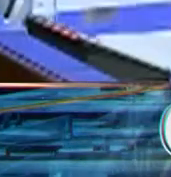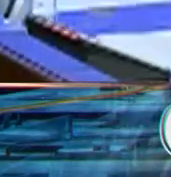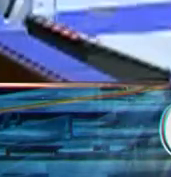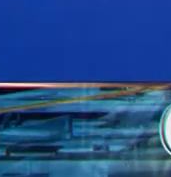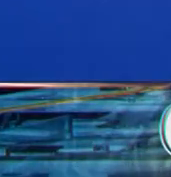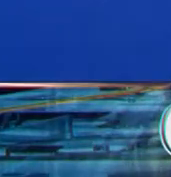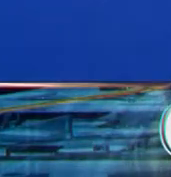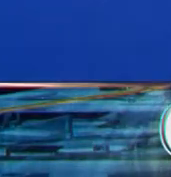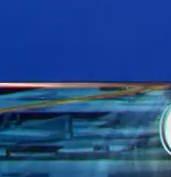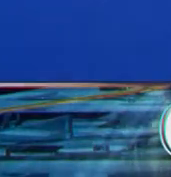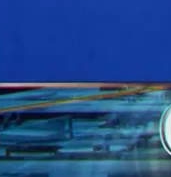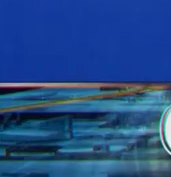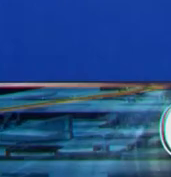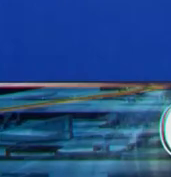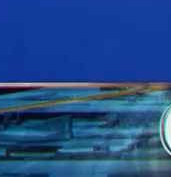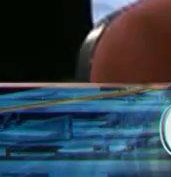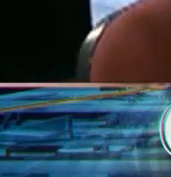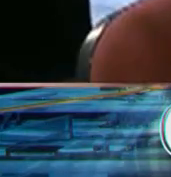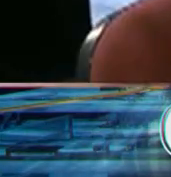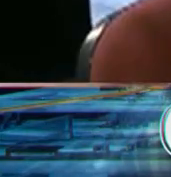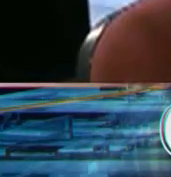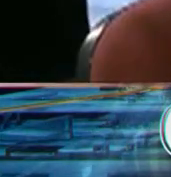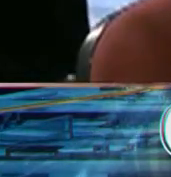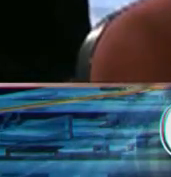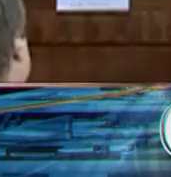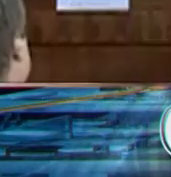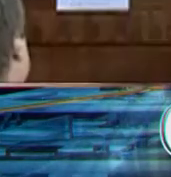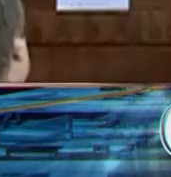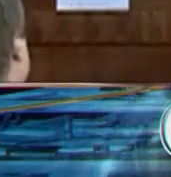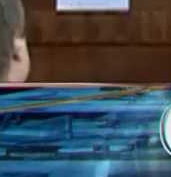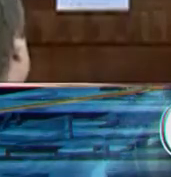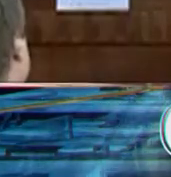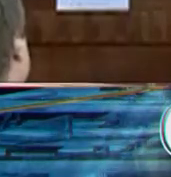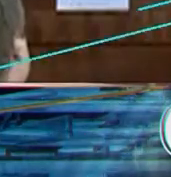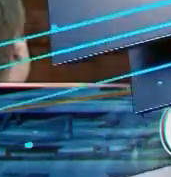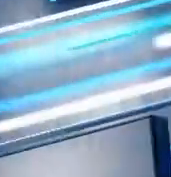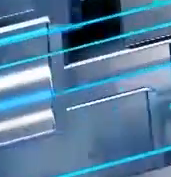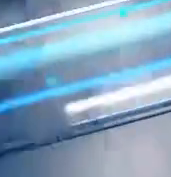Под контролем. В Казахстане усилены методы борьбы с коронавирусом. Есть ли заболевшие?